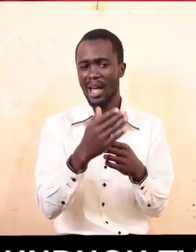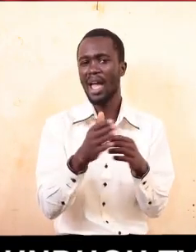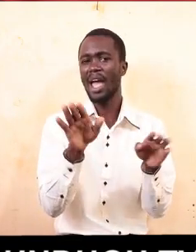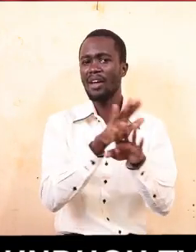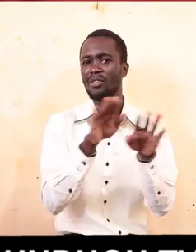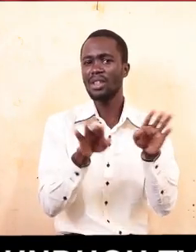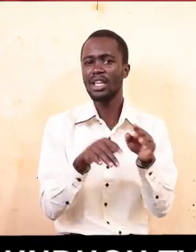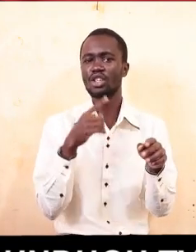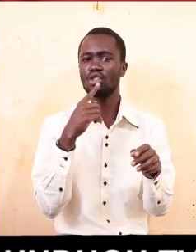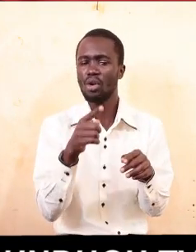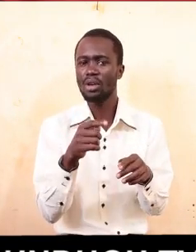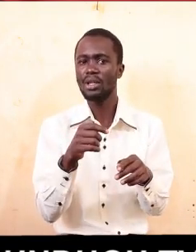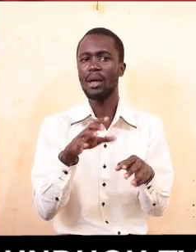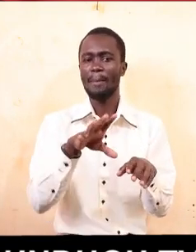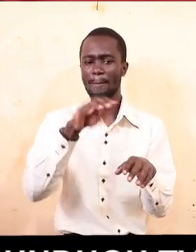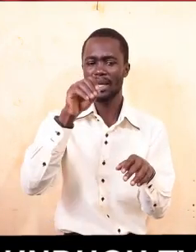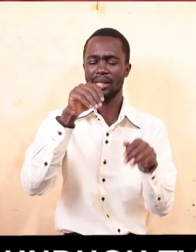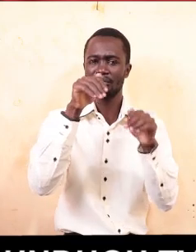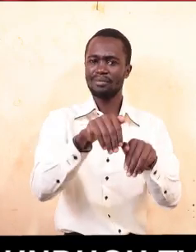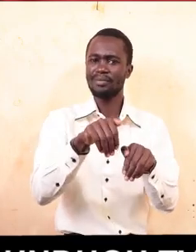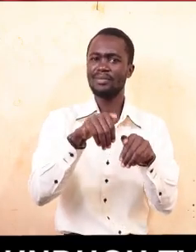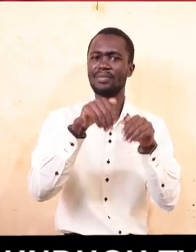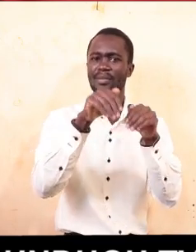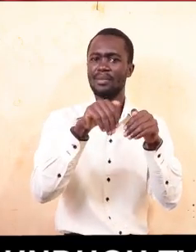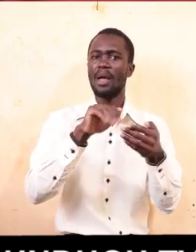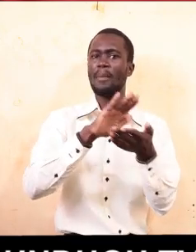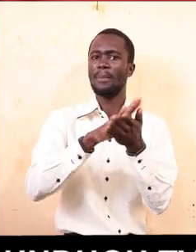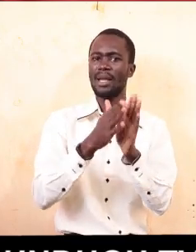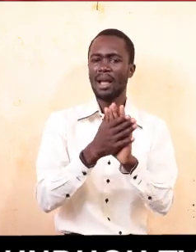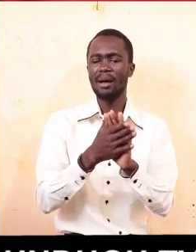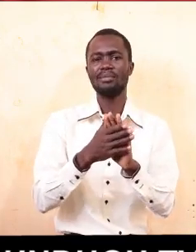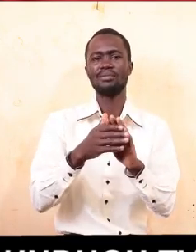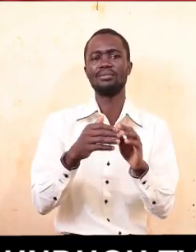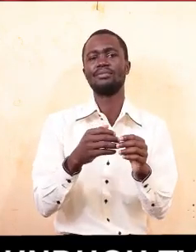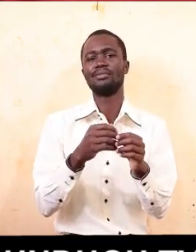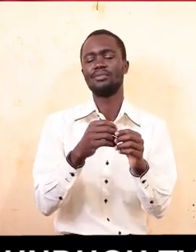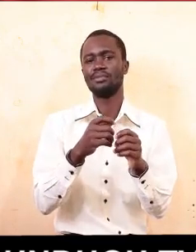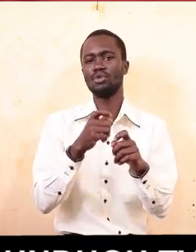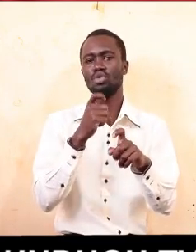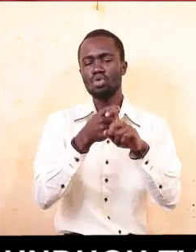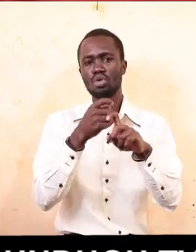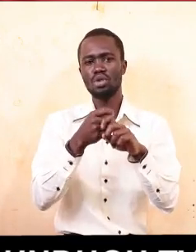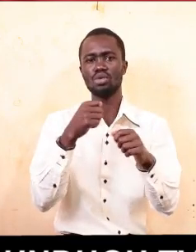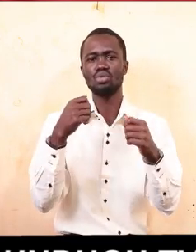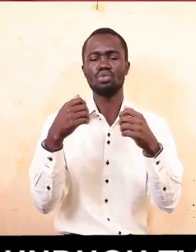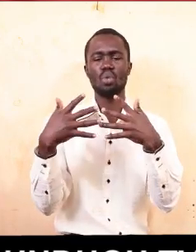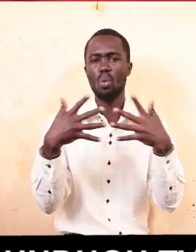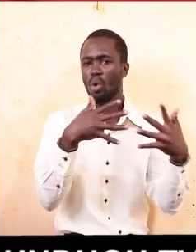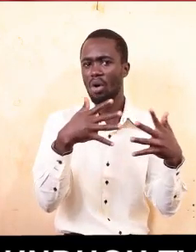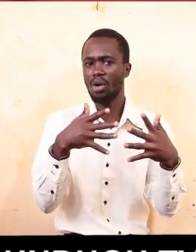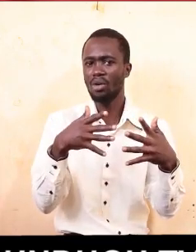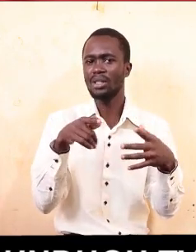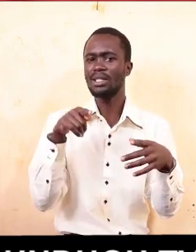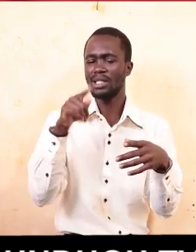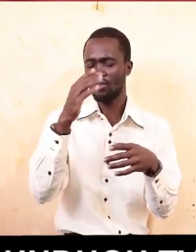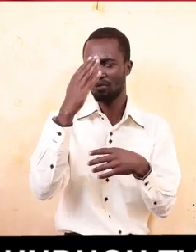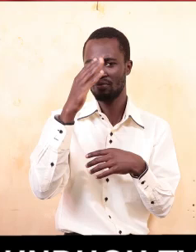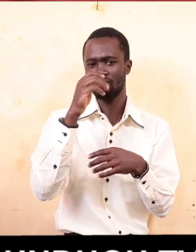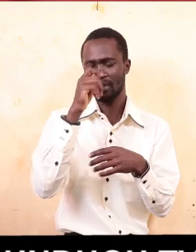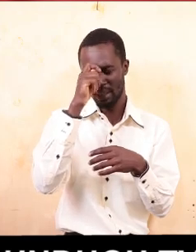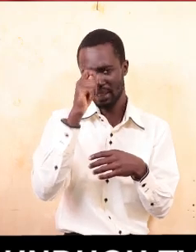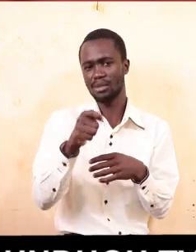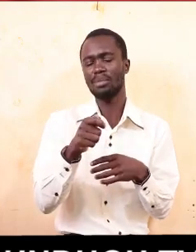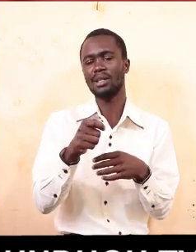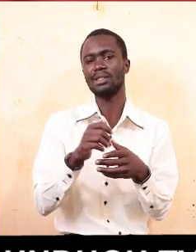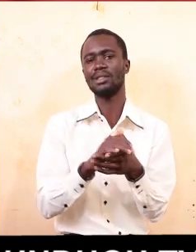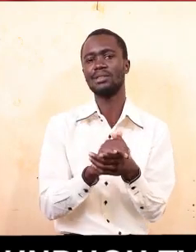Toeni majembe yenu muyatengeneze na wakati. Kwa hivyo jambo hili la kutii